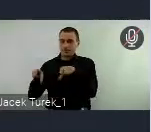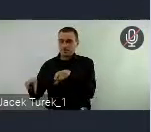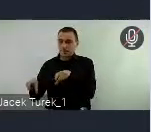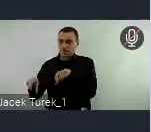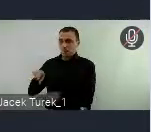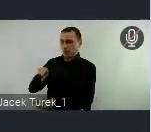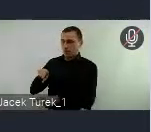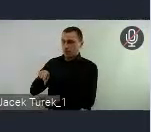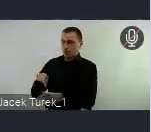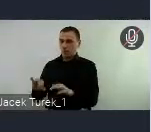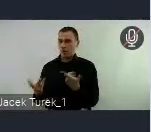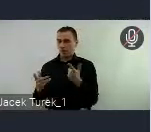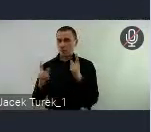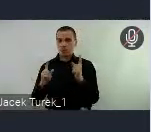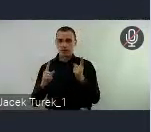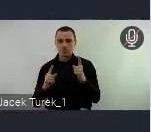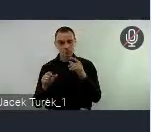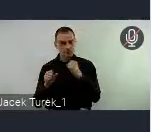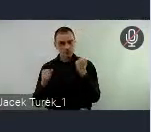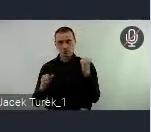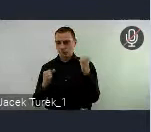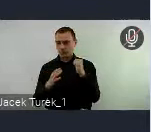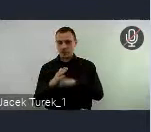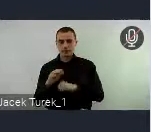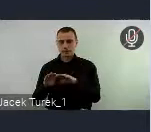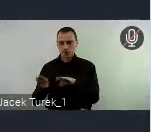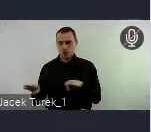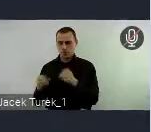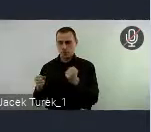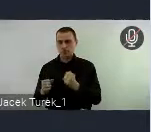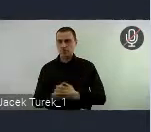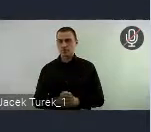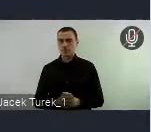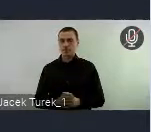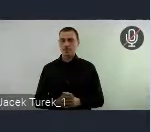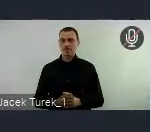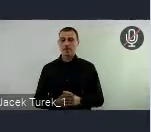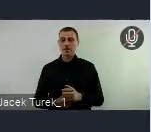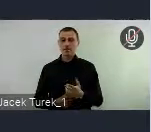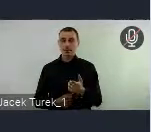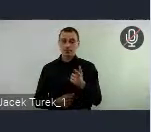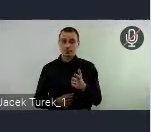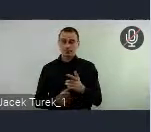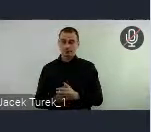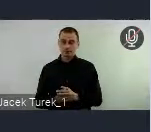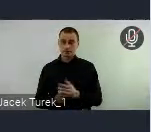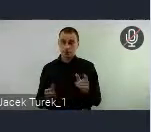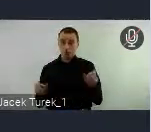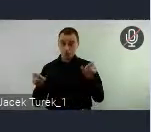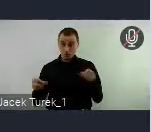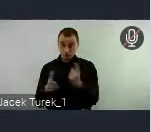deska musi być bardzo solidna bardzo mocna miała być dostępna toaleta Dzięki uchwytowi stała się niedostępna Dzięki uchwytowi